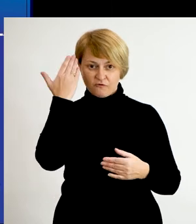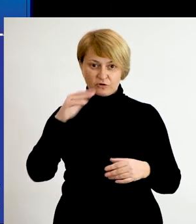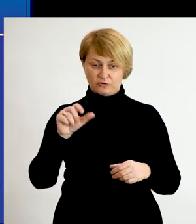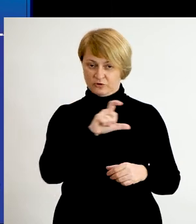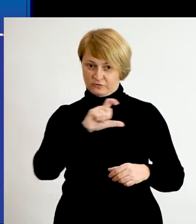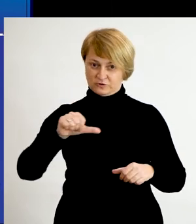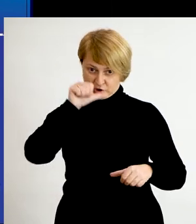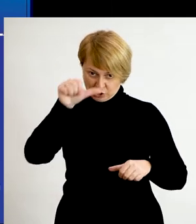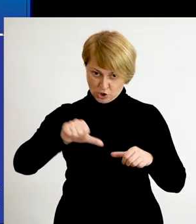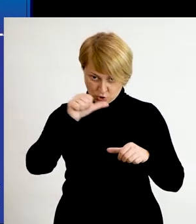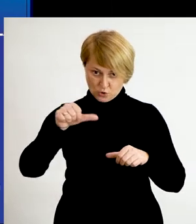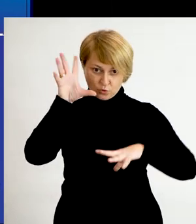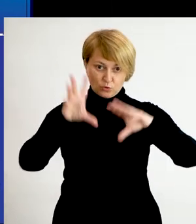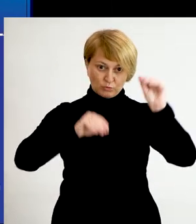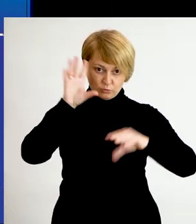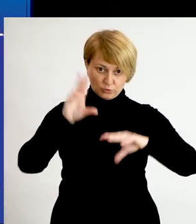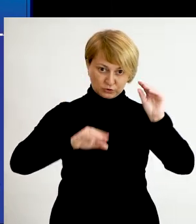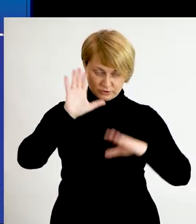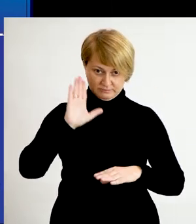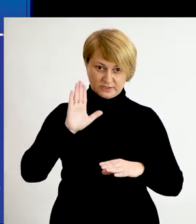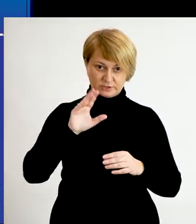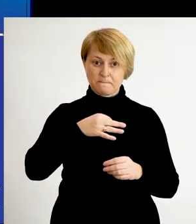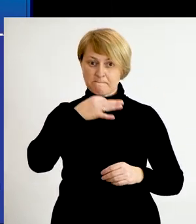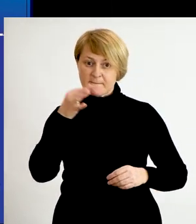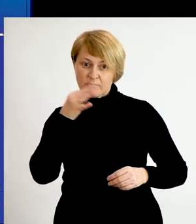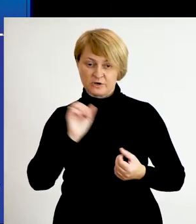roku, jeżeli będzie taka potrzeba, dokonywać korekt,